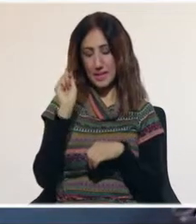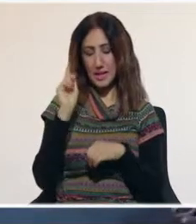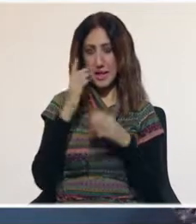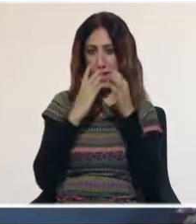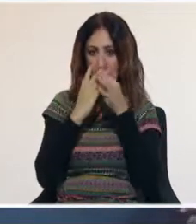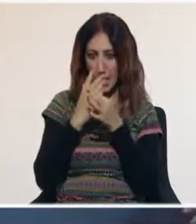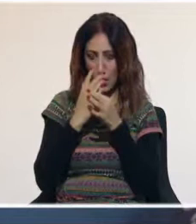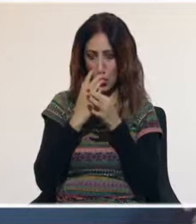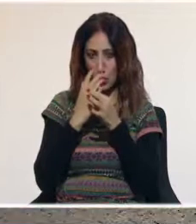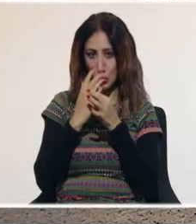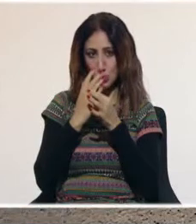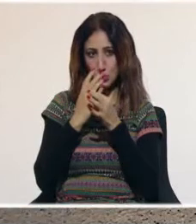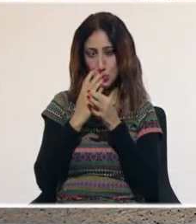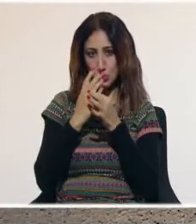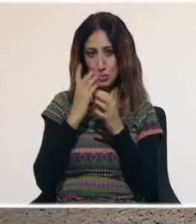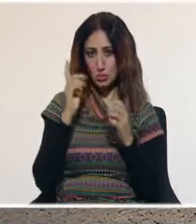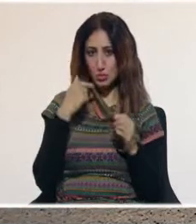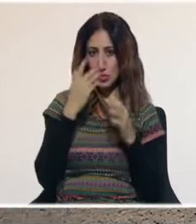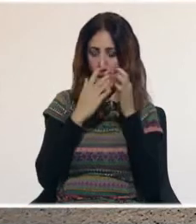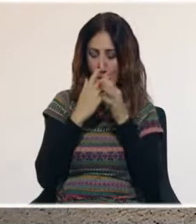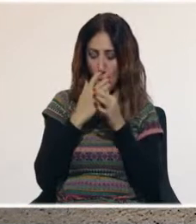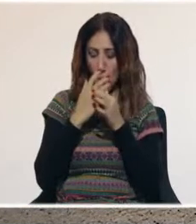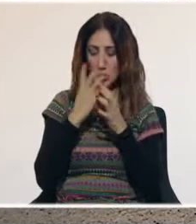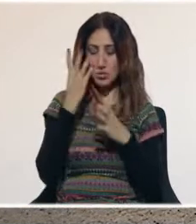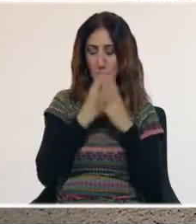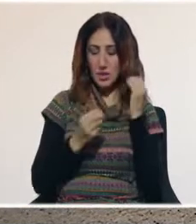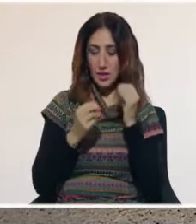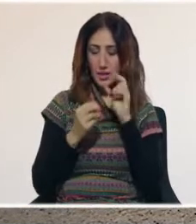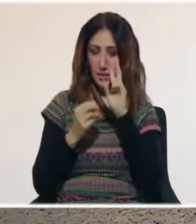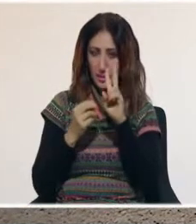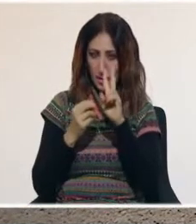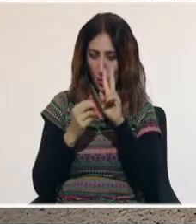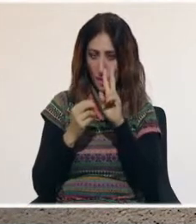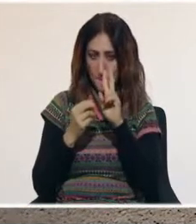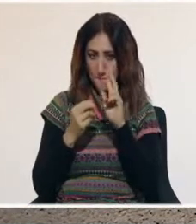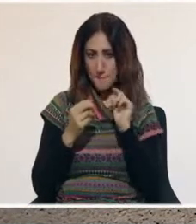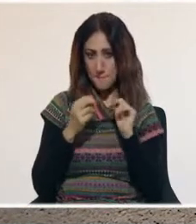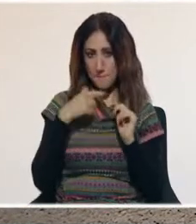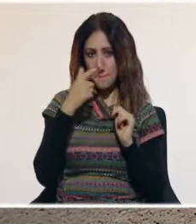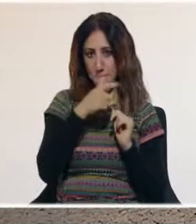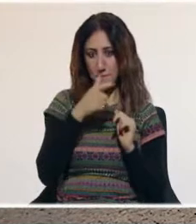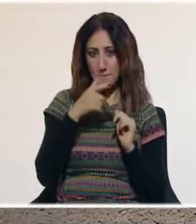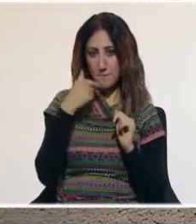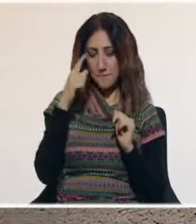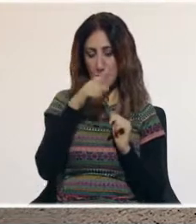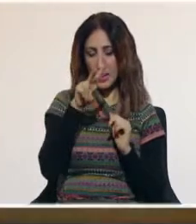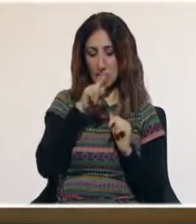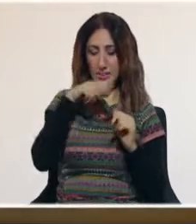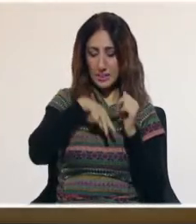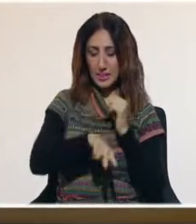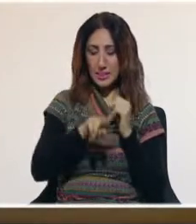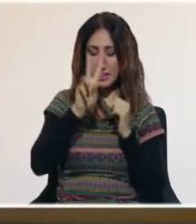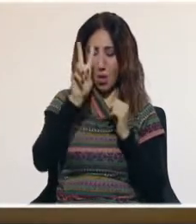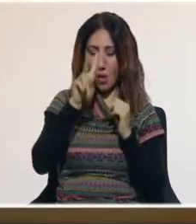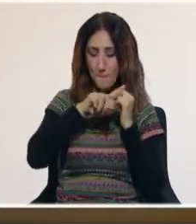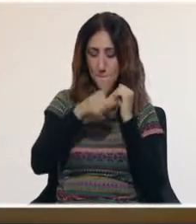اتجوزت، ربنا كرمني باللي اتجوزته ده. بعد ما ربنا اراد بالحمل في الطفلين اكتشفت حاجات تانية. هم الاثنين توأم. توأم في سن